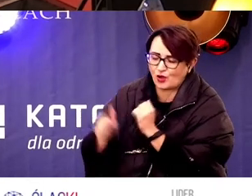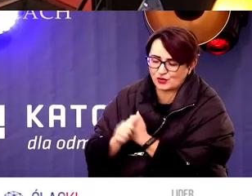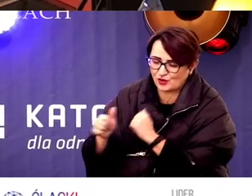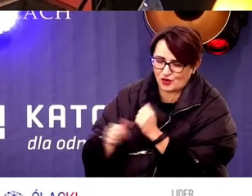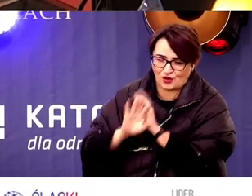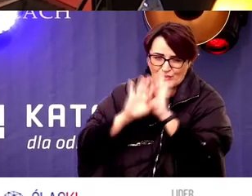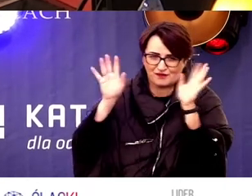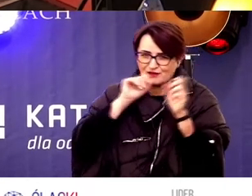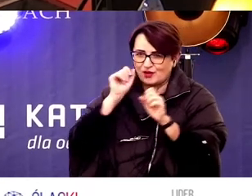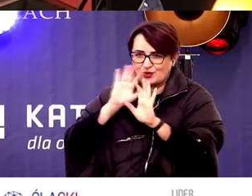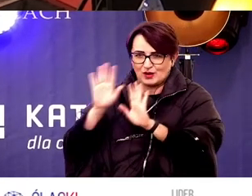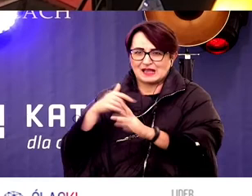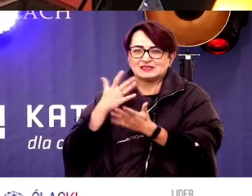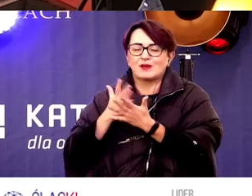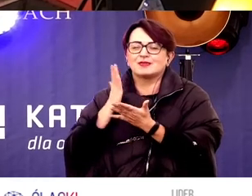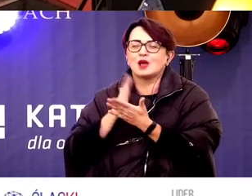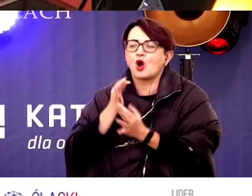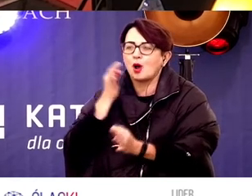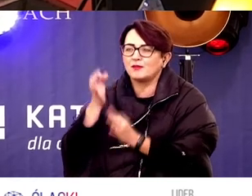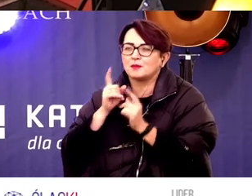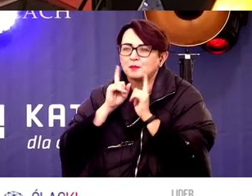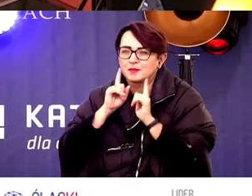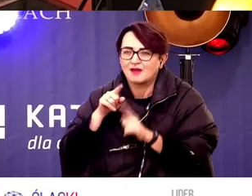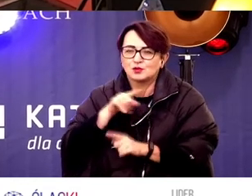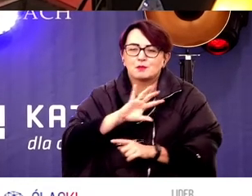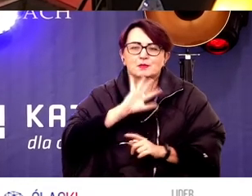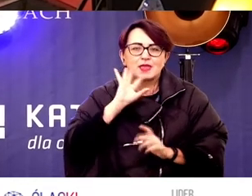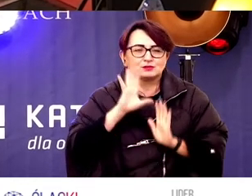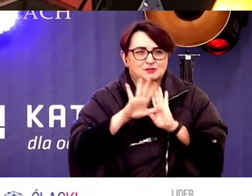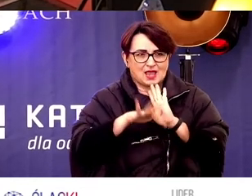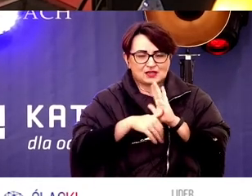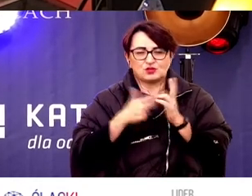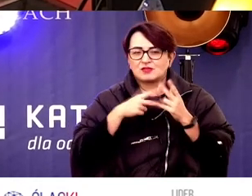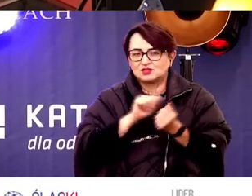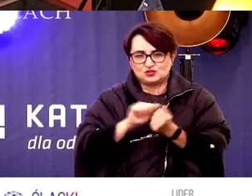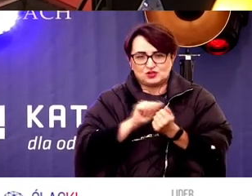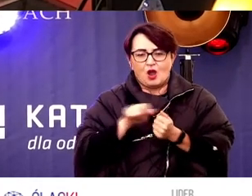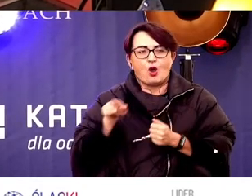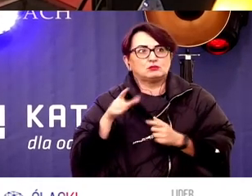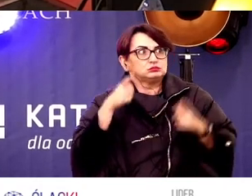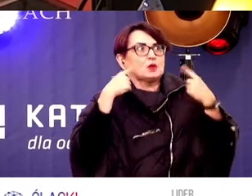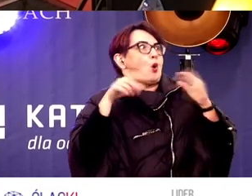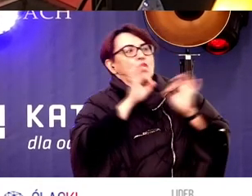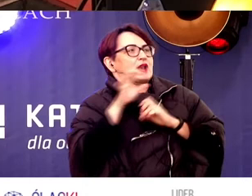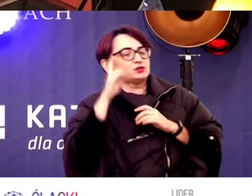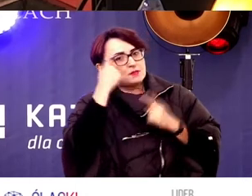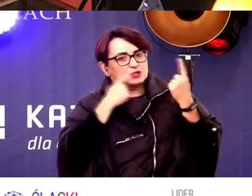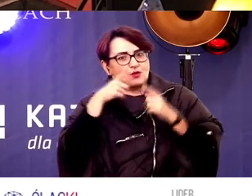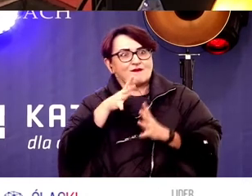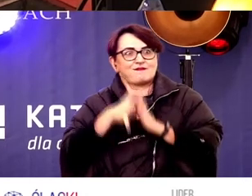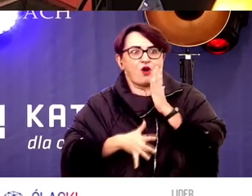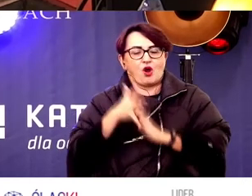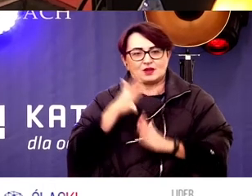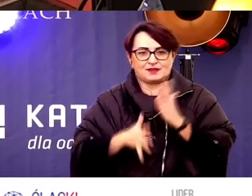miałem na myśli, a chciałem tylko powiedzieć, że rzeczywiście jest to przepiękne miasto i niezniszczone. No ale on oczywiście no, w jakimś